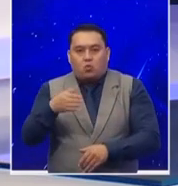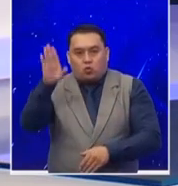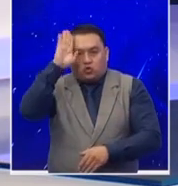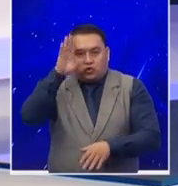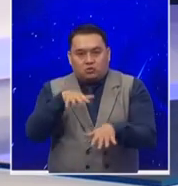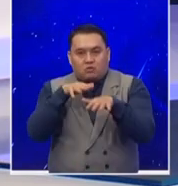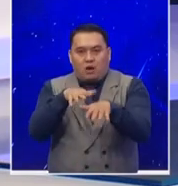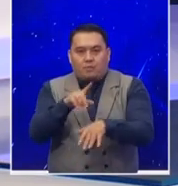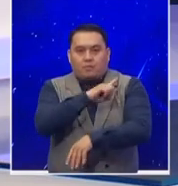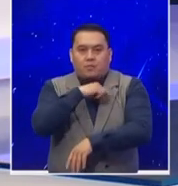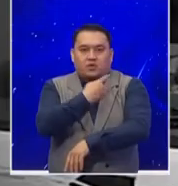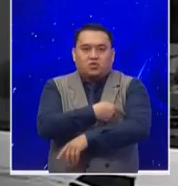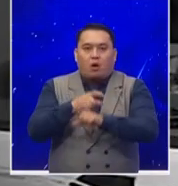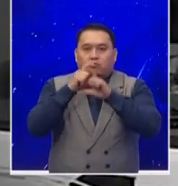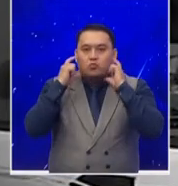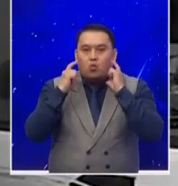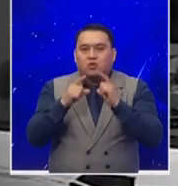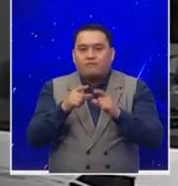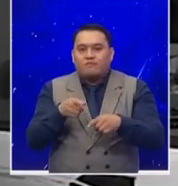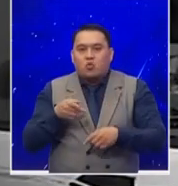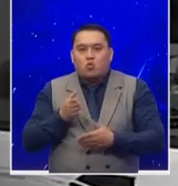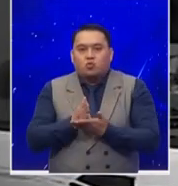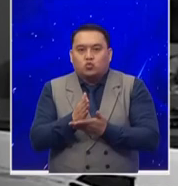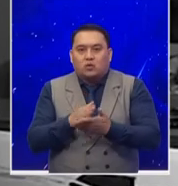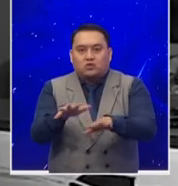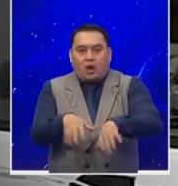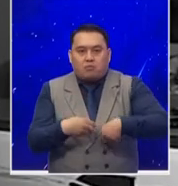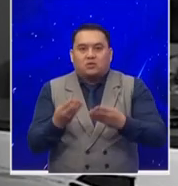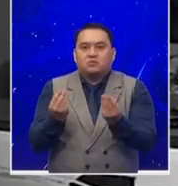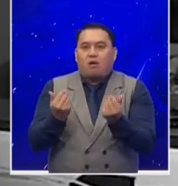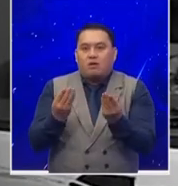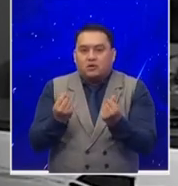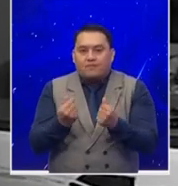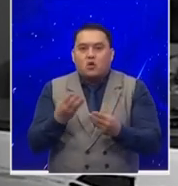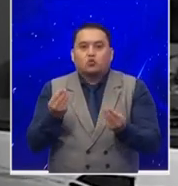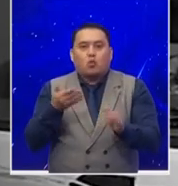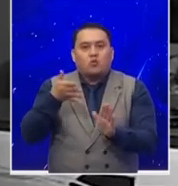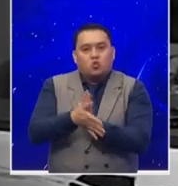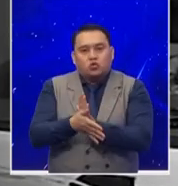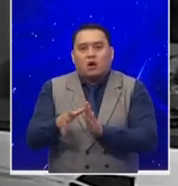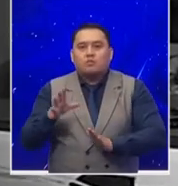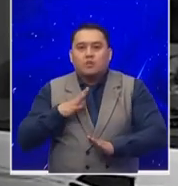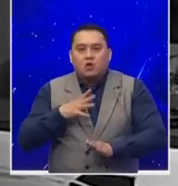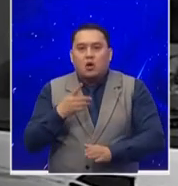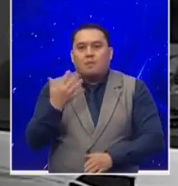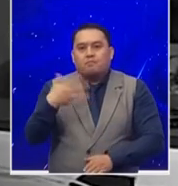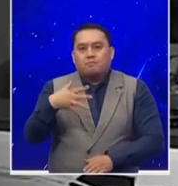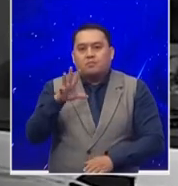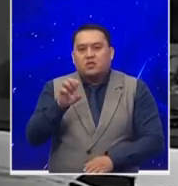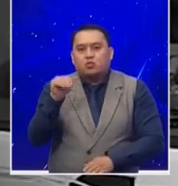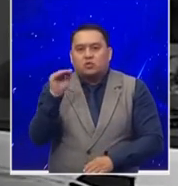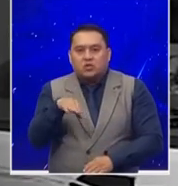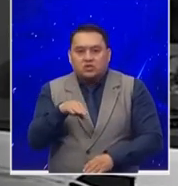напал мужчина в медицинской маске, угрожая ножом, из кассы забрал денежные средства. Сумма ущерба составила около 500 000